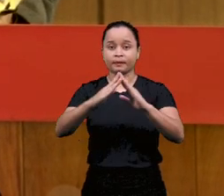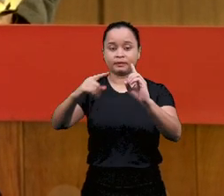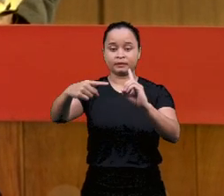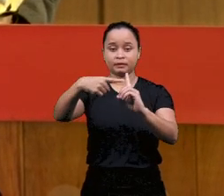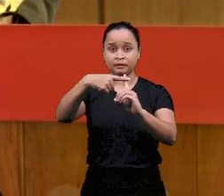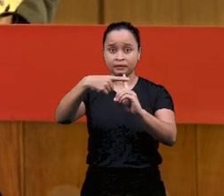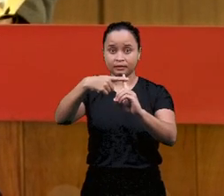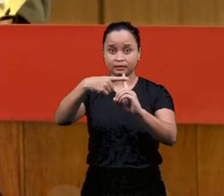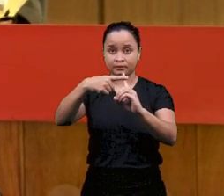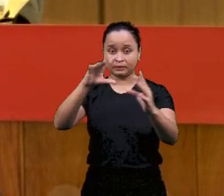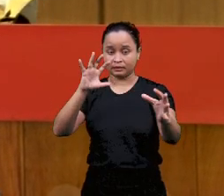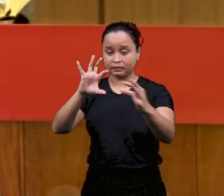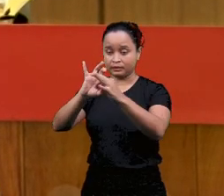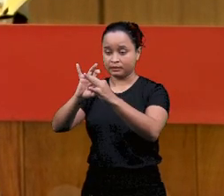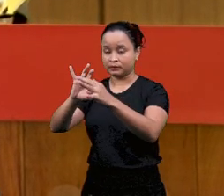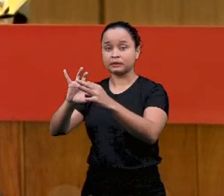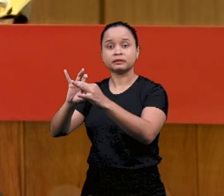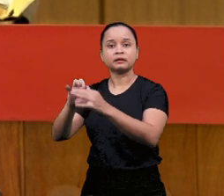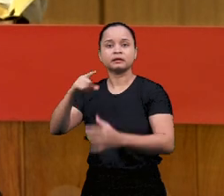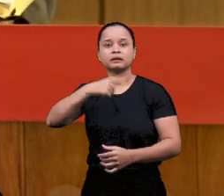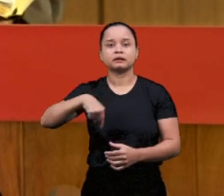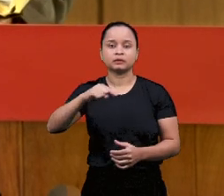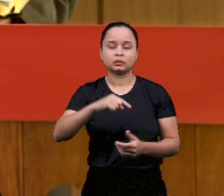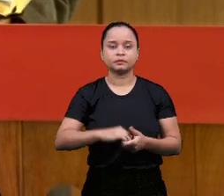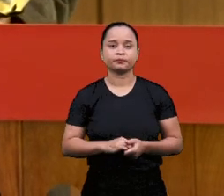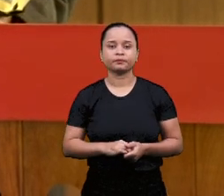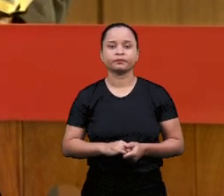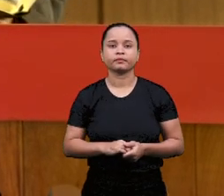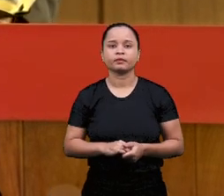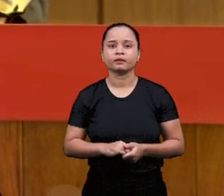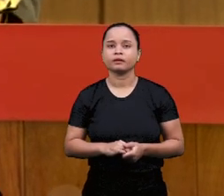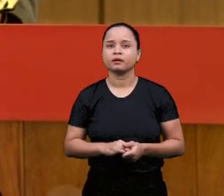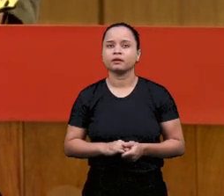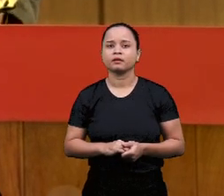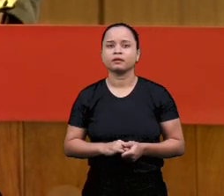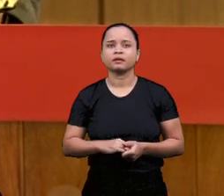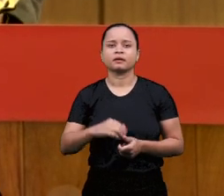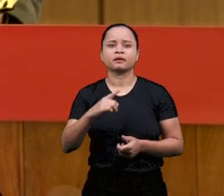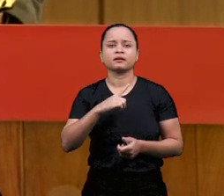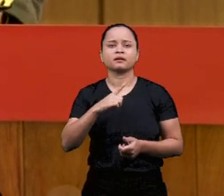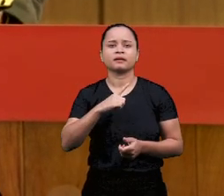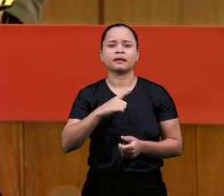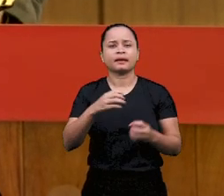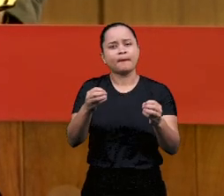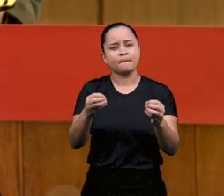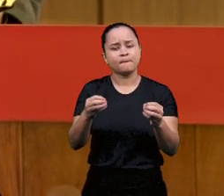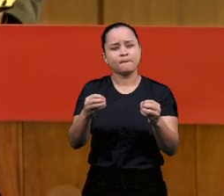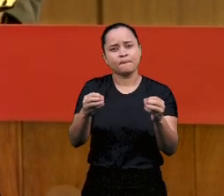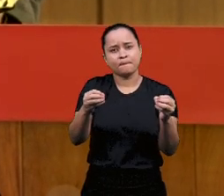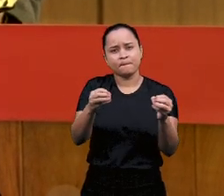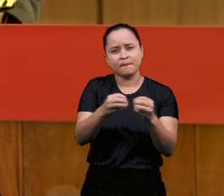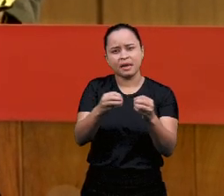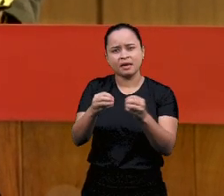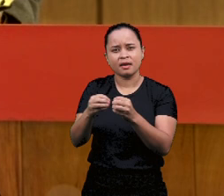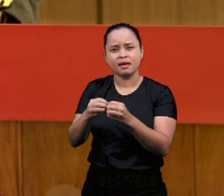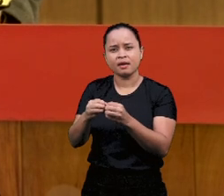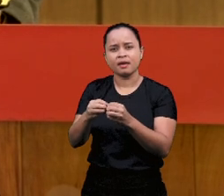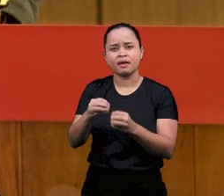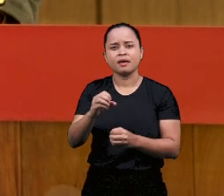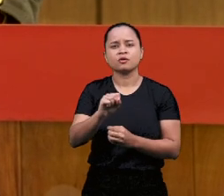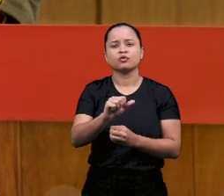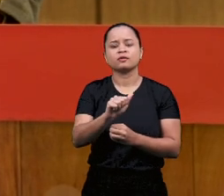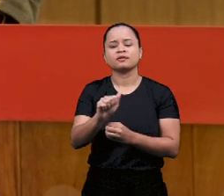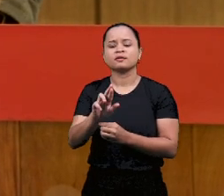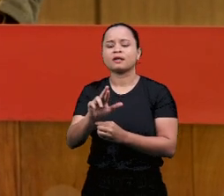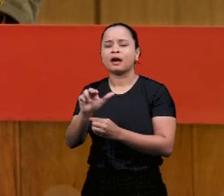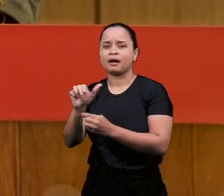Niger. Niger, c'est un pays de la partie proche du Sahara, au sud du